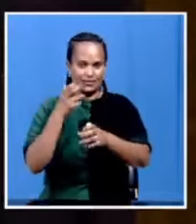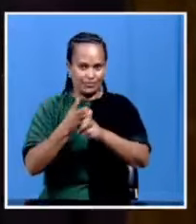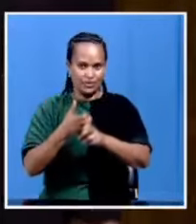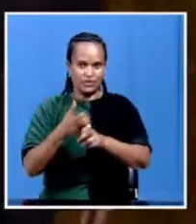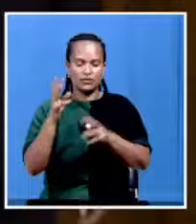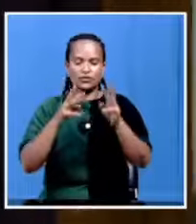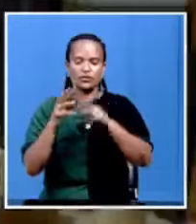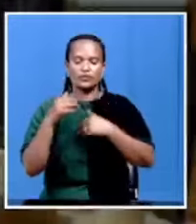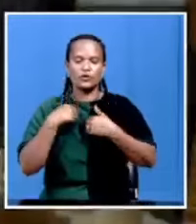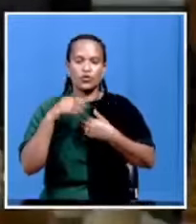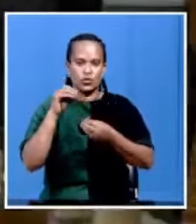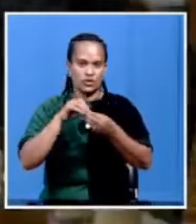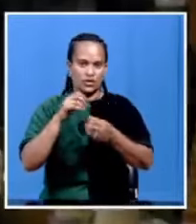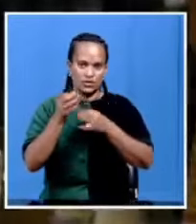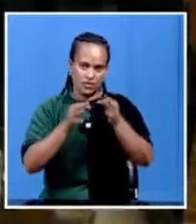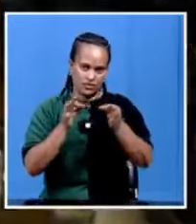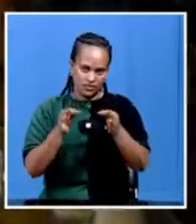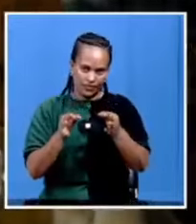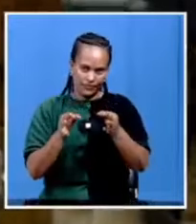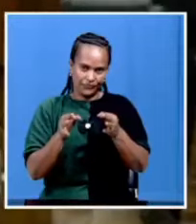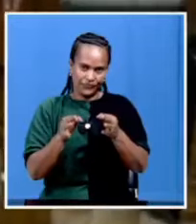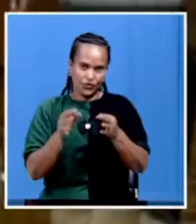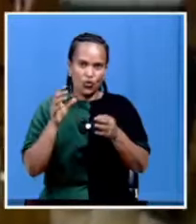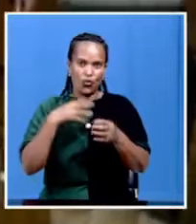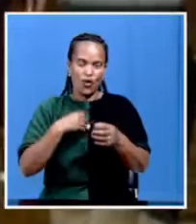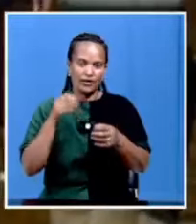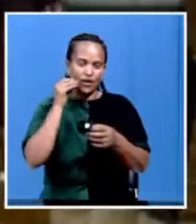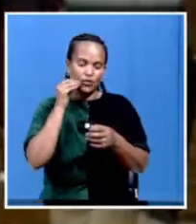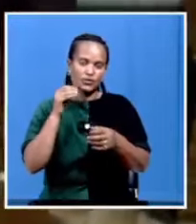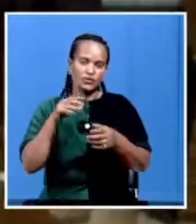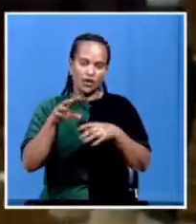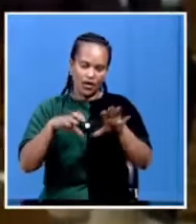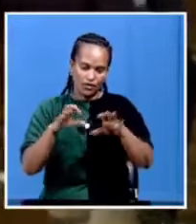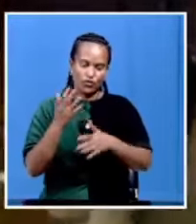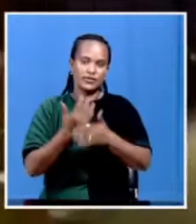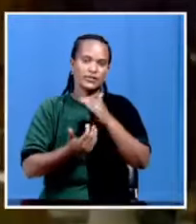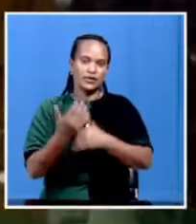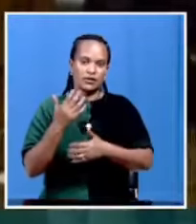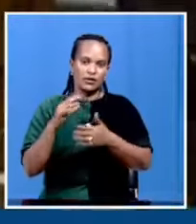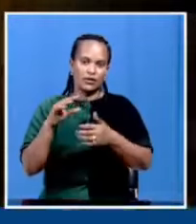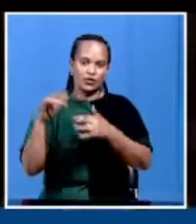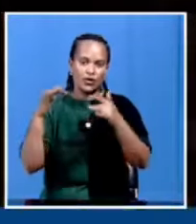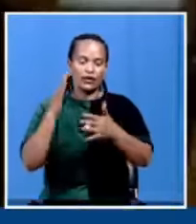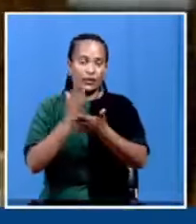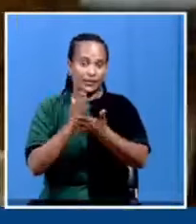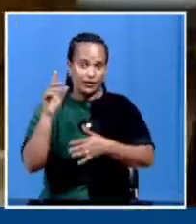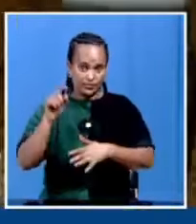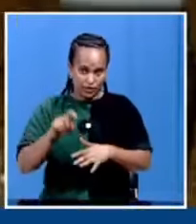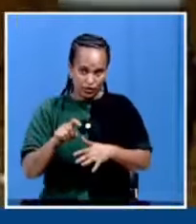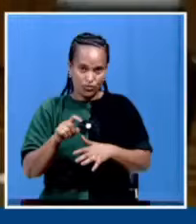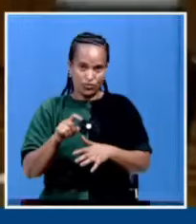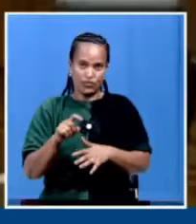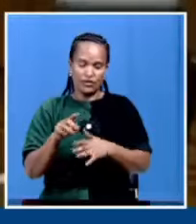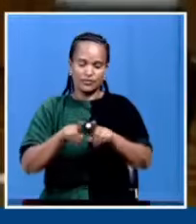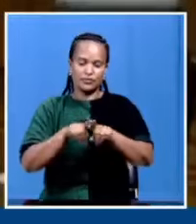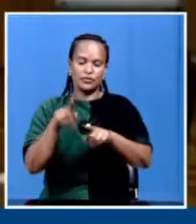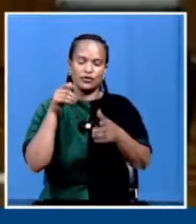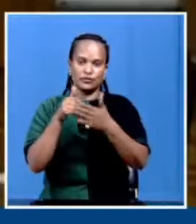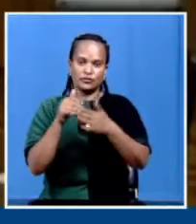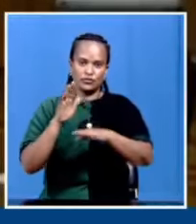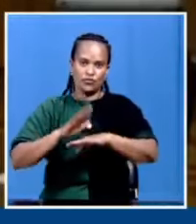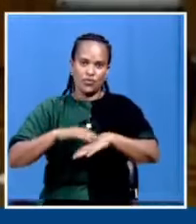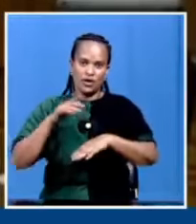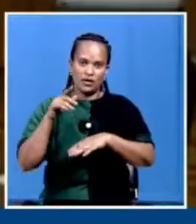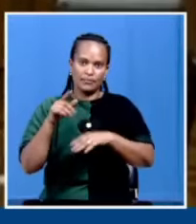سخفتاتات كمزلوانين وسيخان زقالات أب وايت هاوس زكاي دوو زهتا كوينات كبقع كمزلو نابس من معكبات حوز